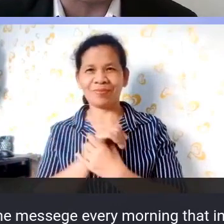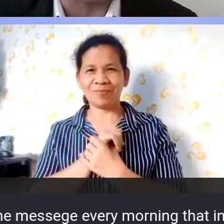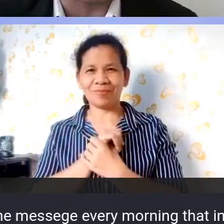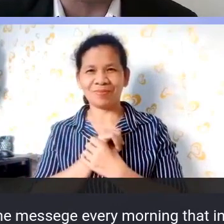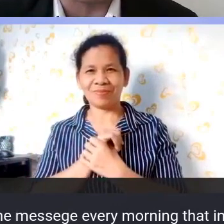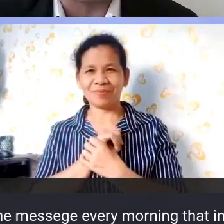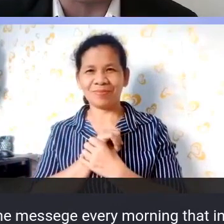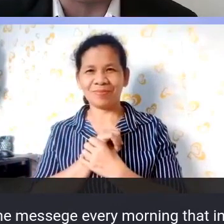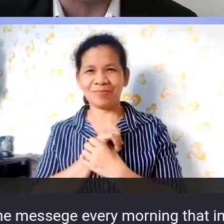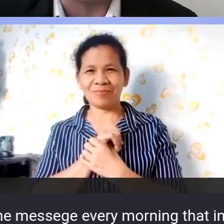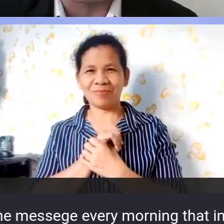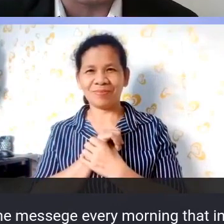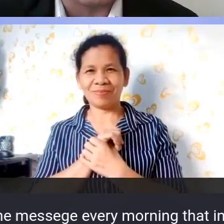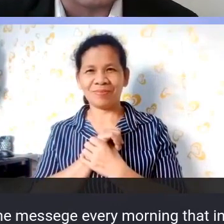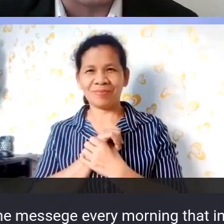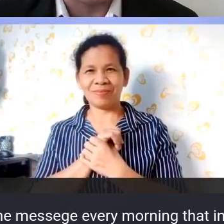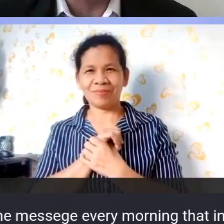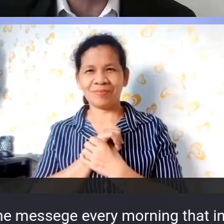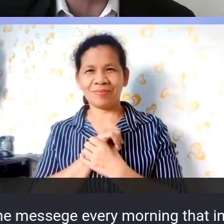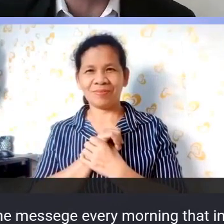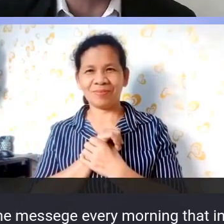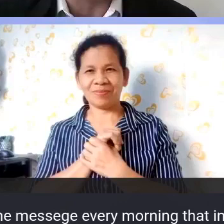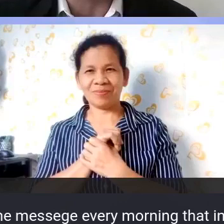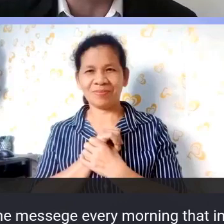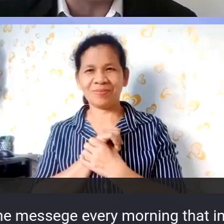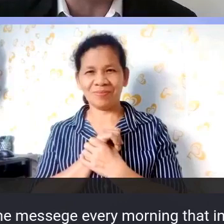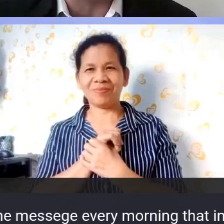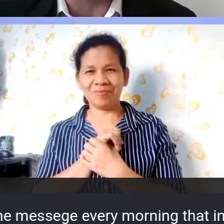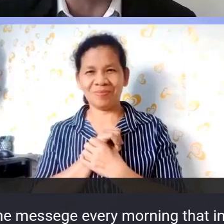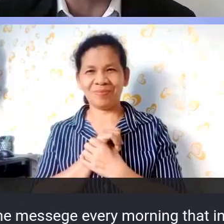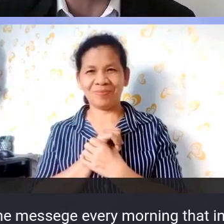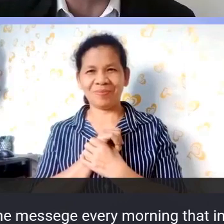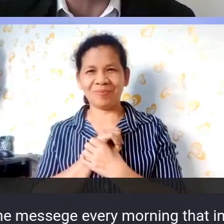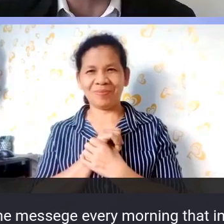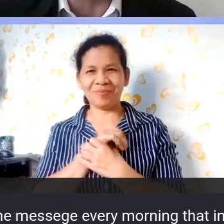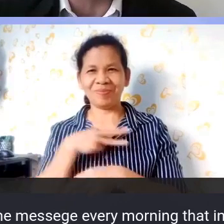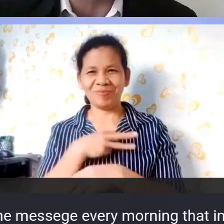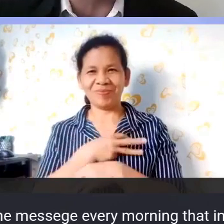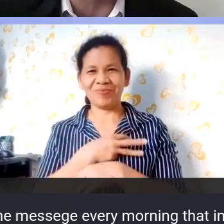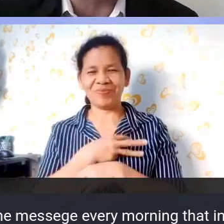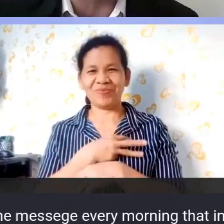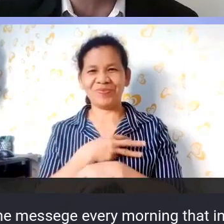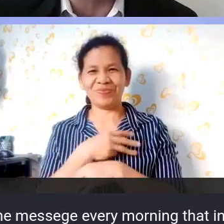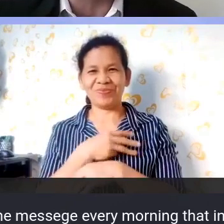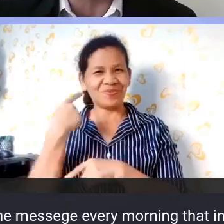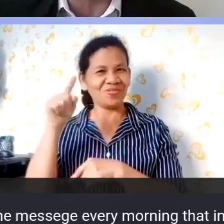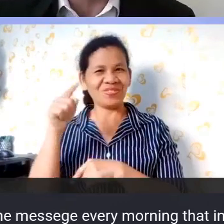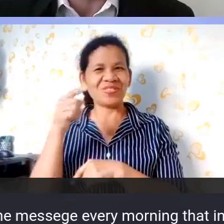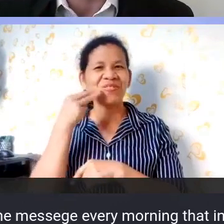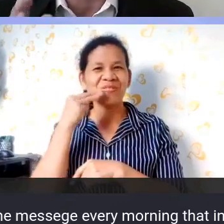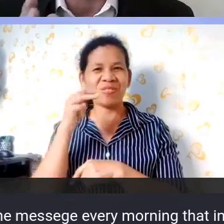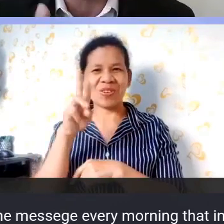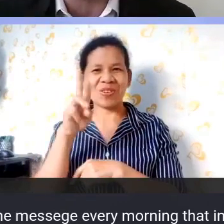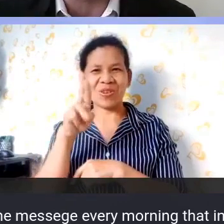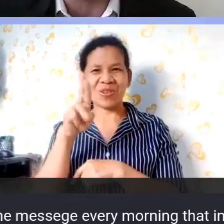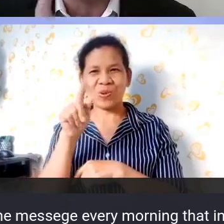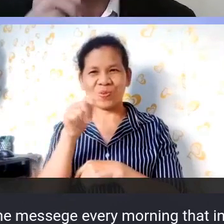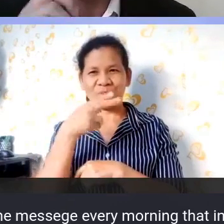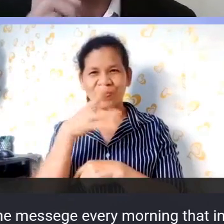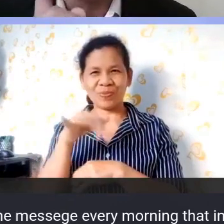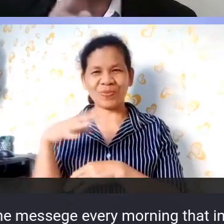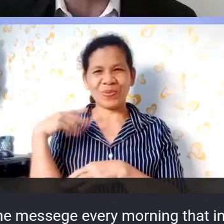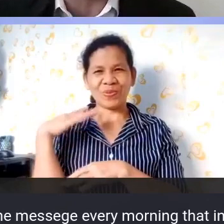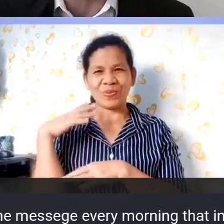Pastor Porto at Ma'am Lina, sipin niyo ang ating mga kababayan, si Ma'am Ruth Mingueto, hihintay niya